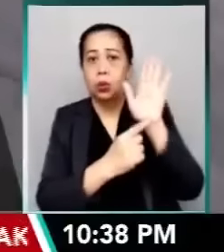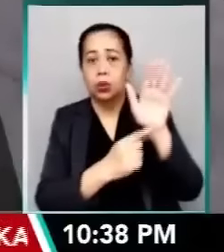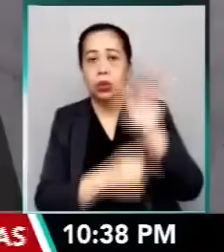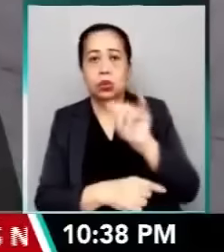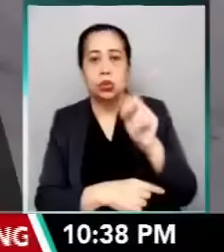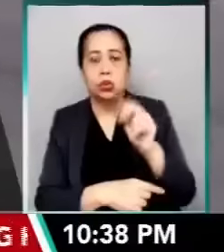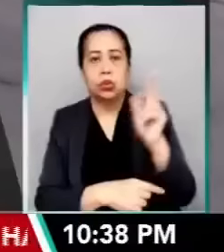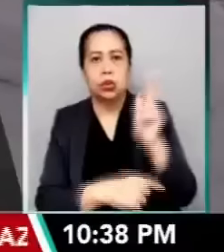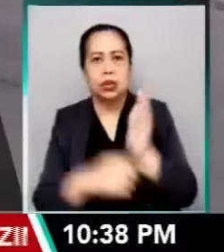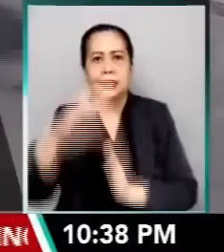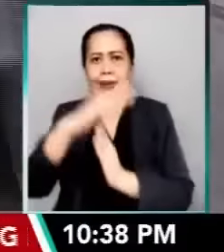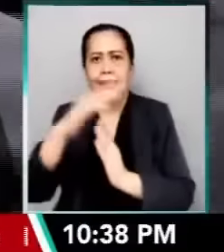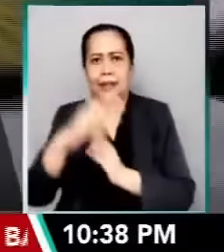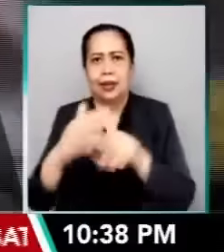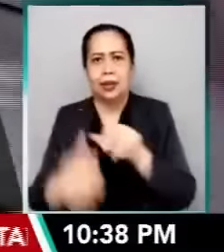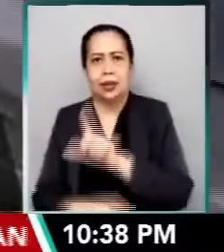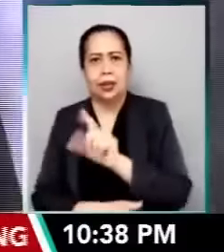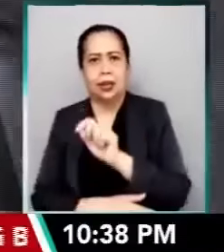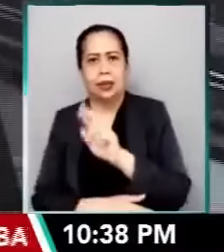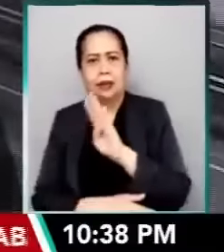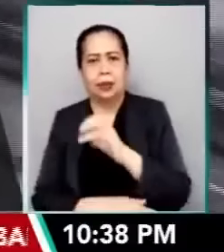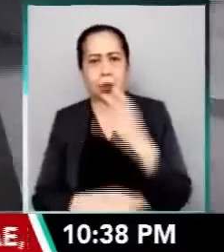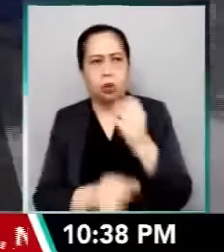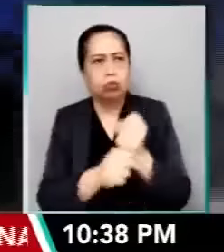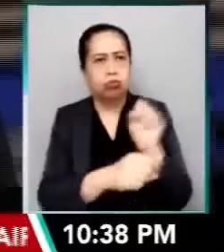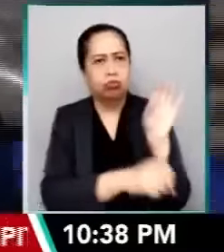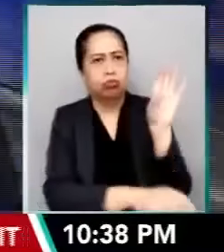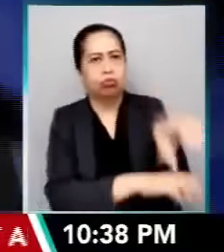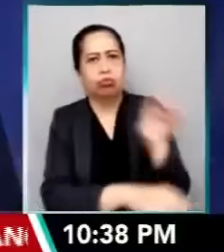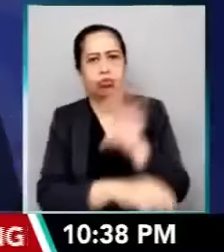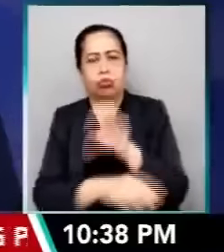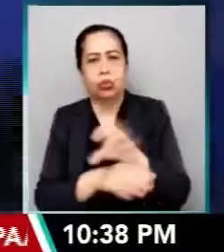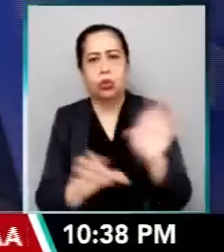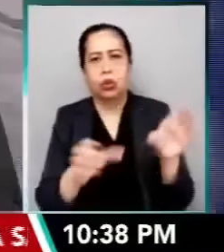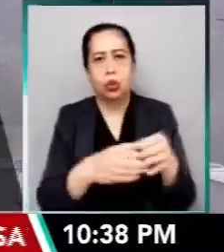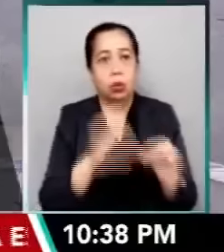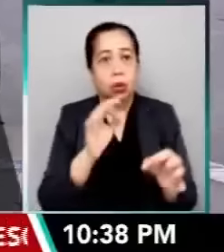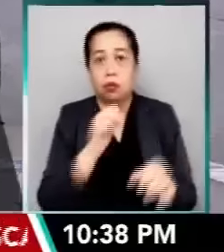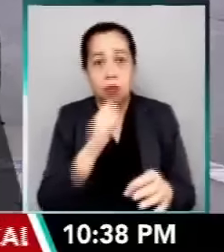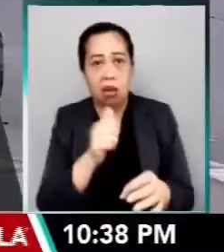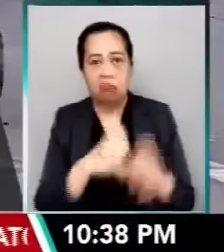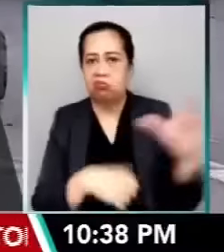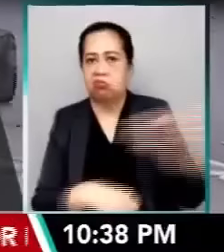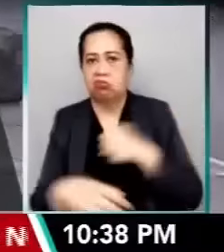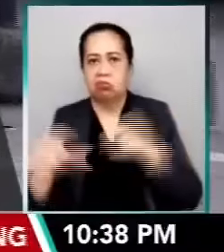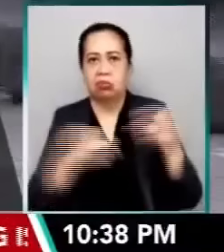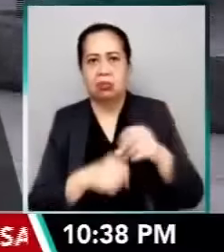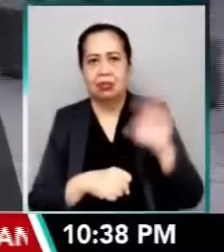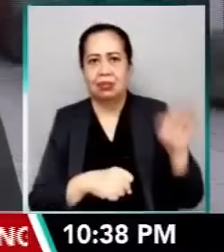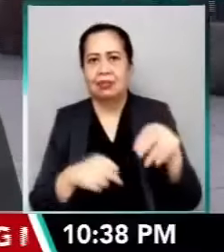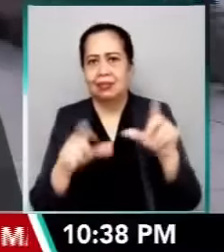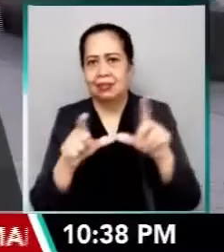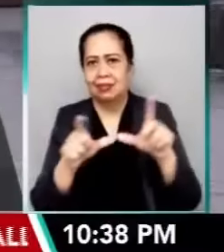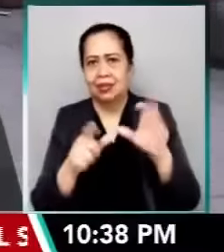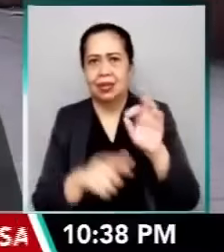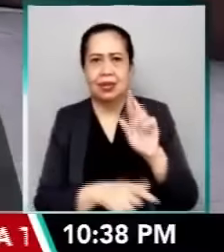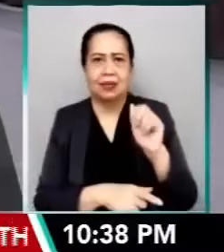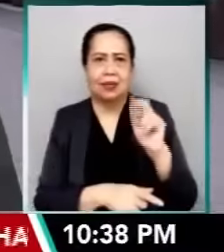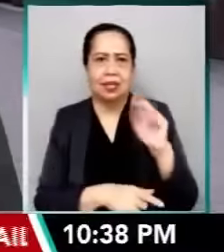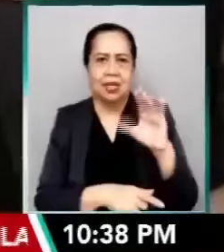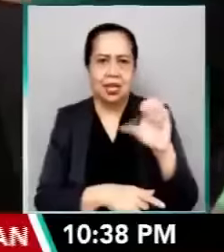ng LTFRB para sa pagbubuo ng mga kooperatiba, kung hindi ay babawiin ang kanilang mga prangkisa. Naghahanda